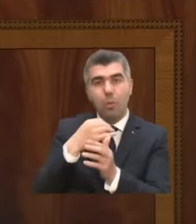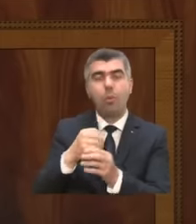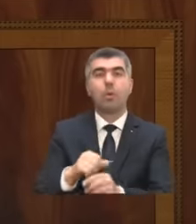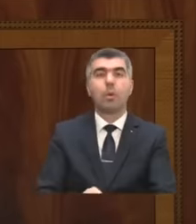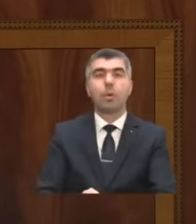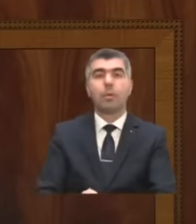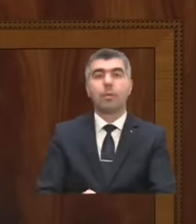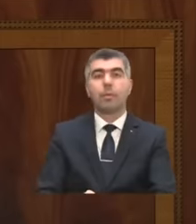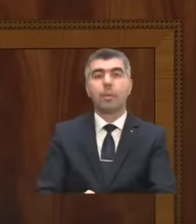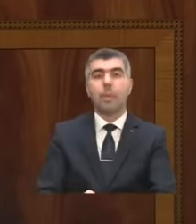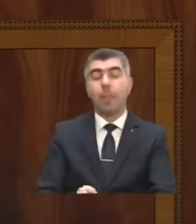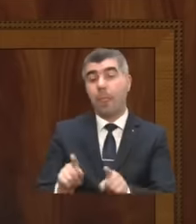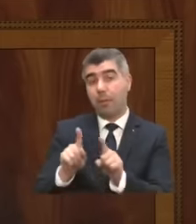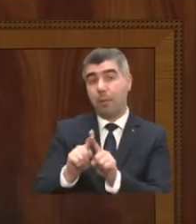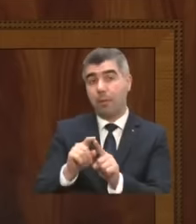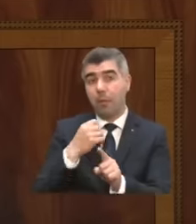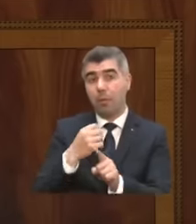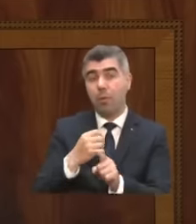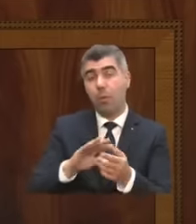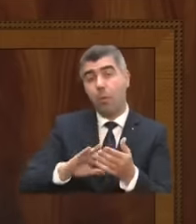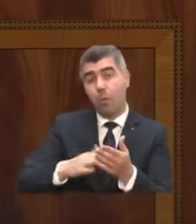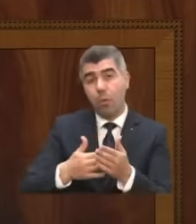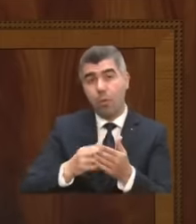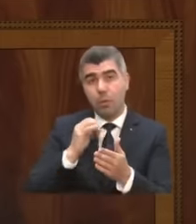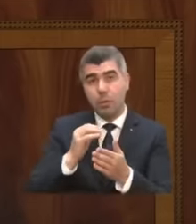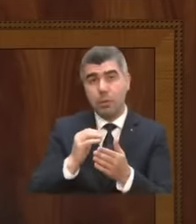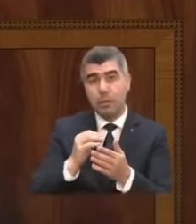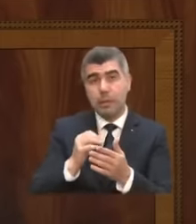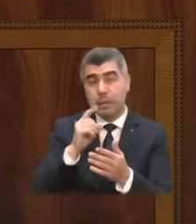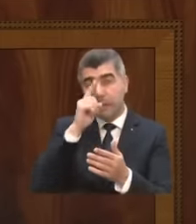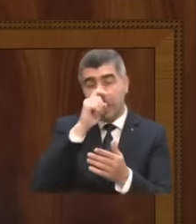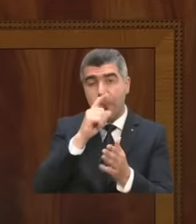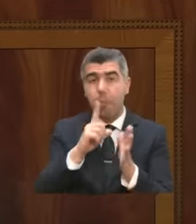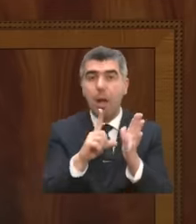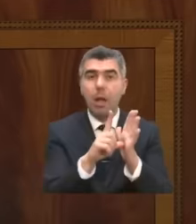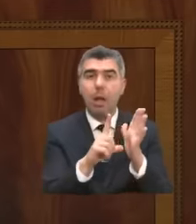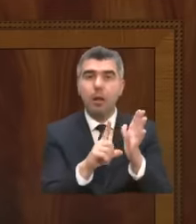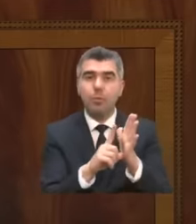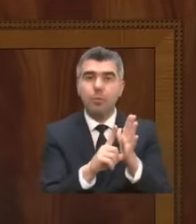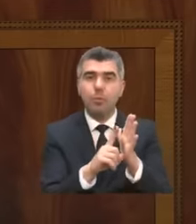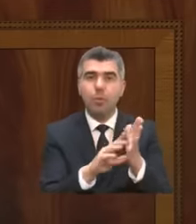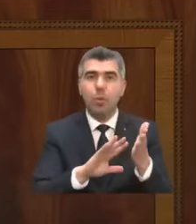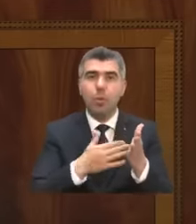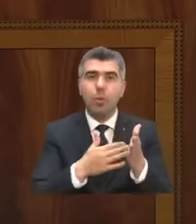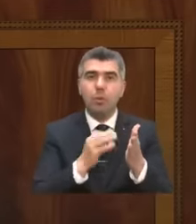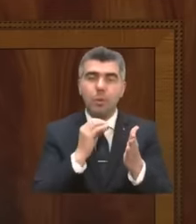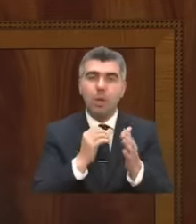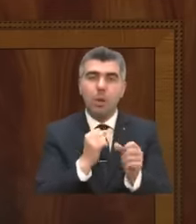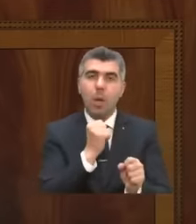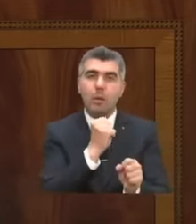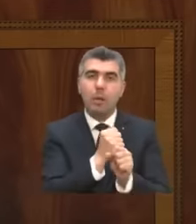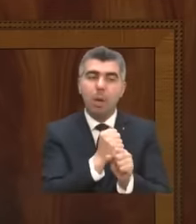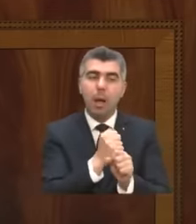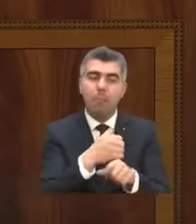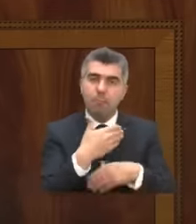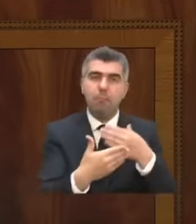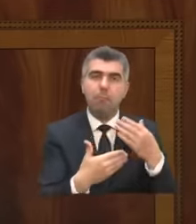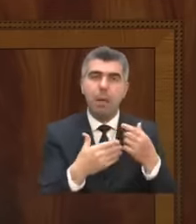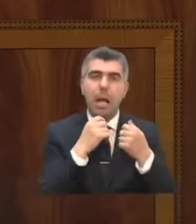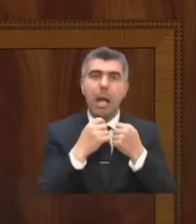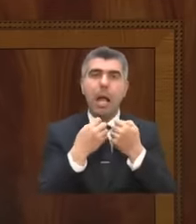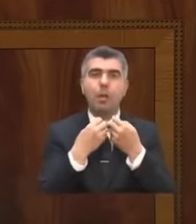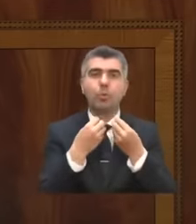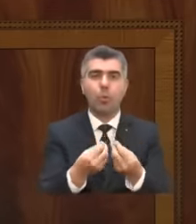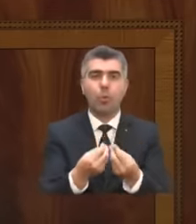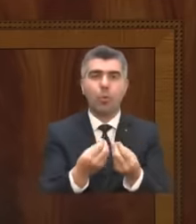المغاربة. كثرت الكبرى قال لهم اللي دار واحد القانون اللي جاب ذاك حنش بوسكا غادي ياخذ مفاجأة، غادي ياخذ واحد المكافاة. عباد الله